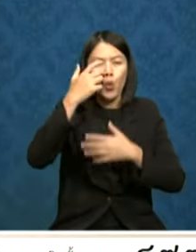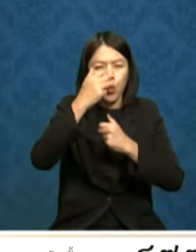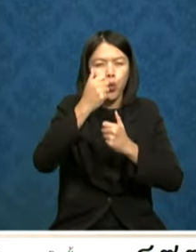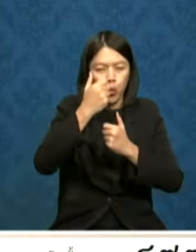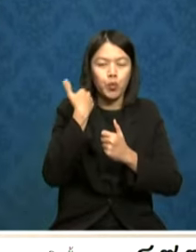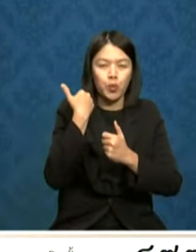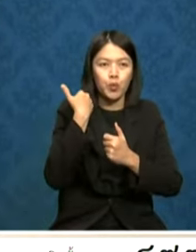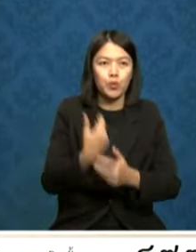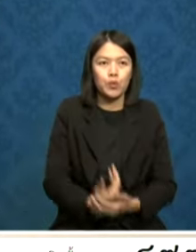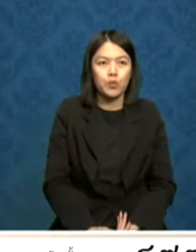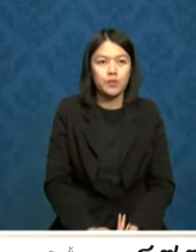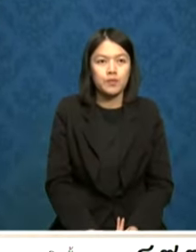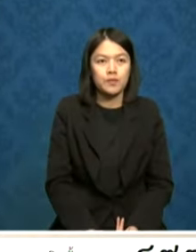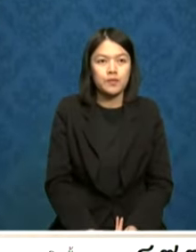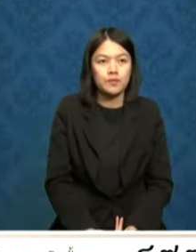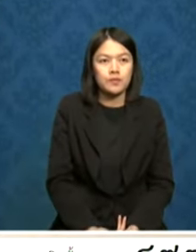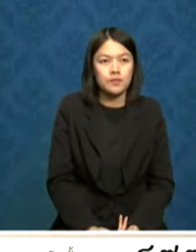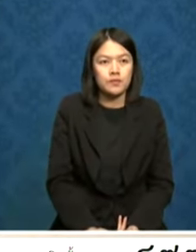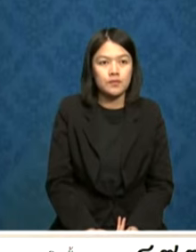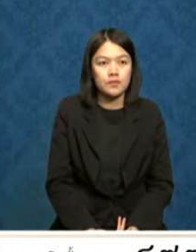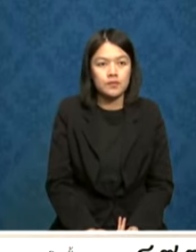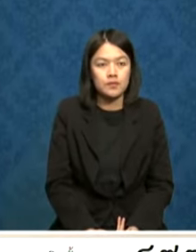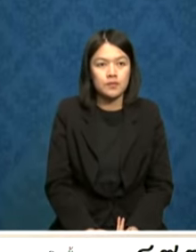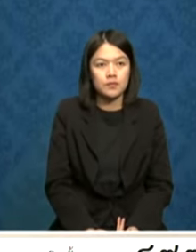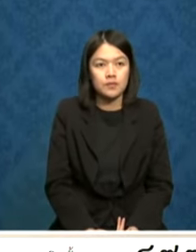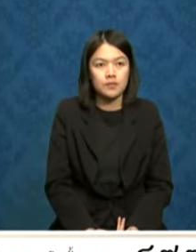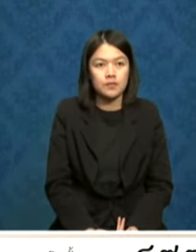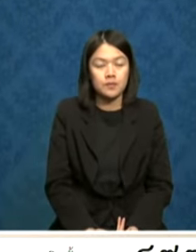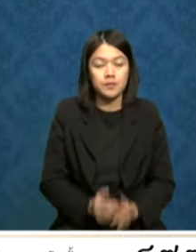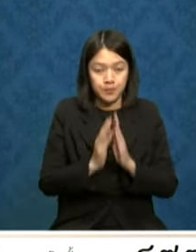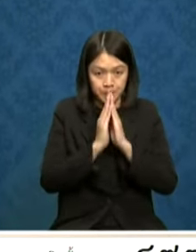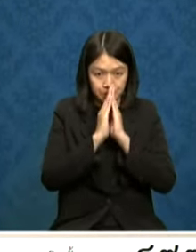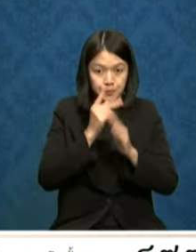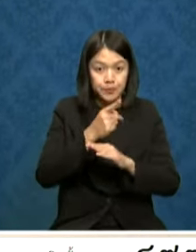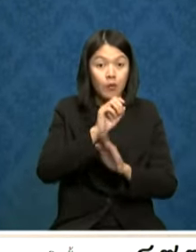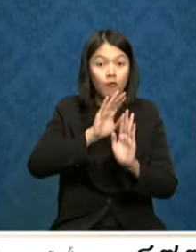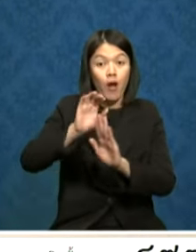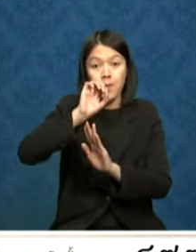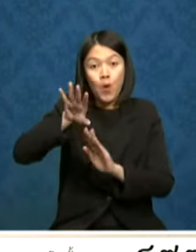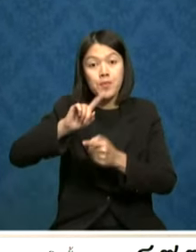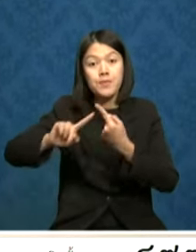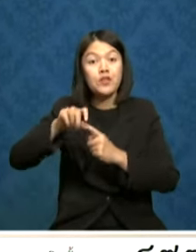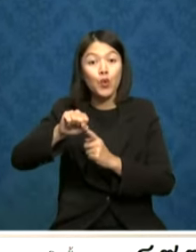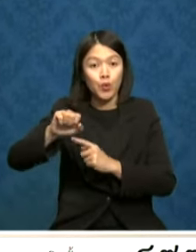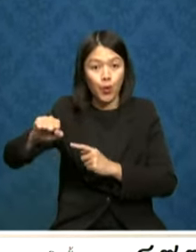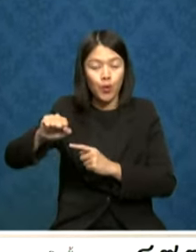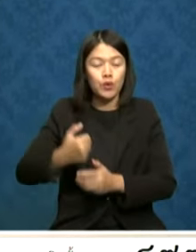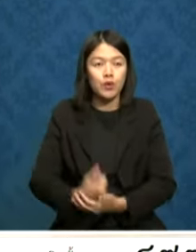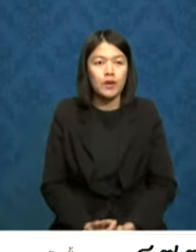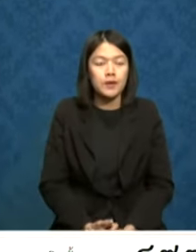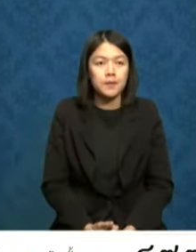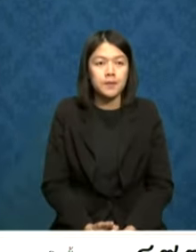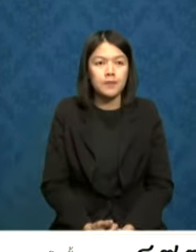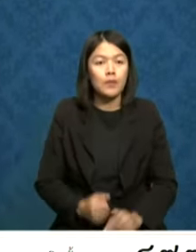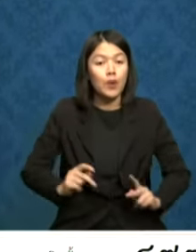ข้างเยอะนะครับผมกราบเรียนท่านประธานผ่านไปยังเพื่อนสมาชิกนะครับว่าจริง